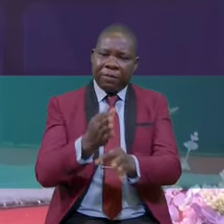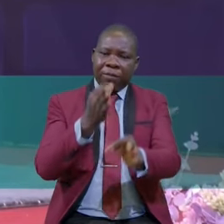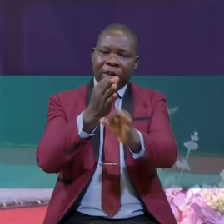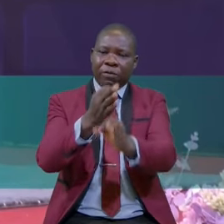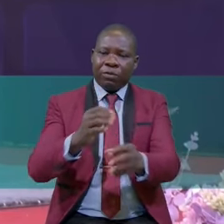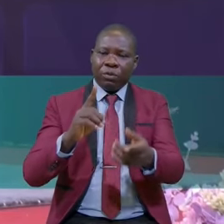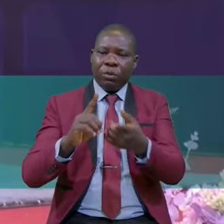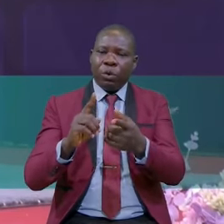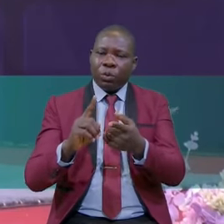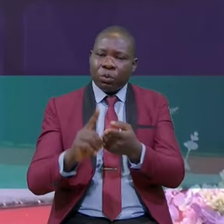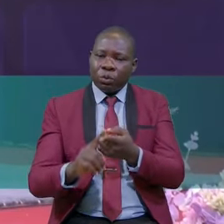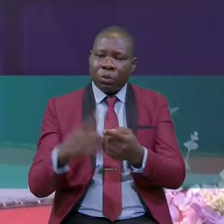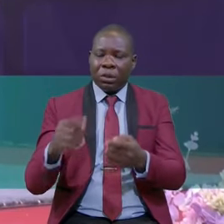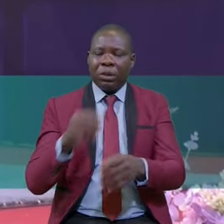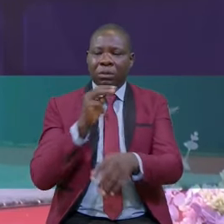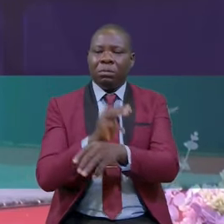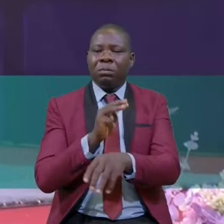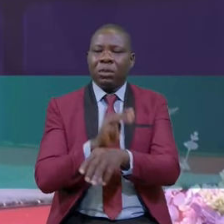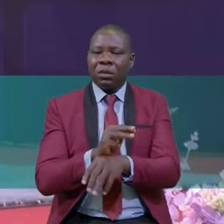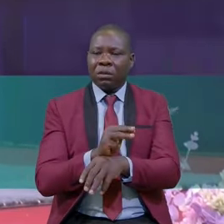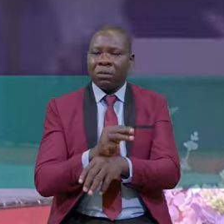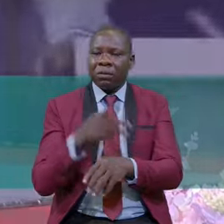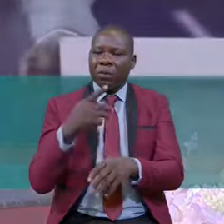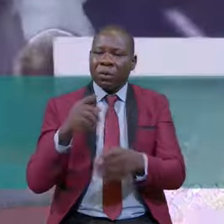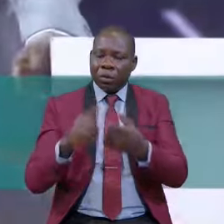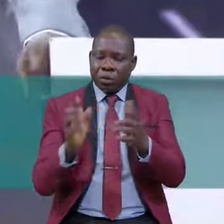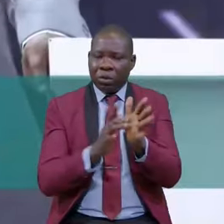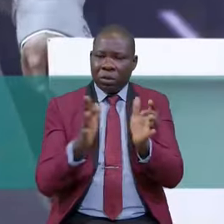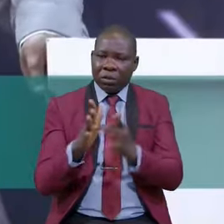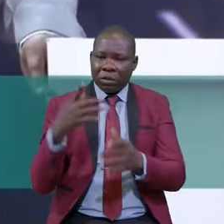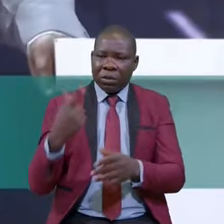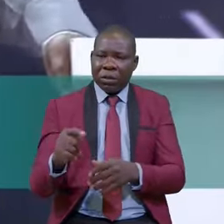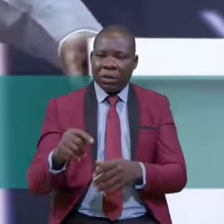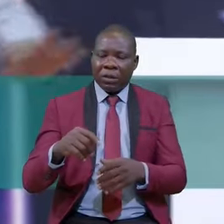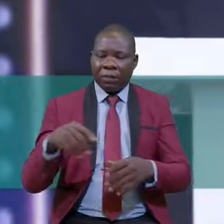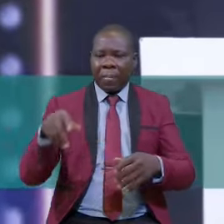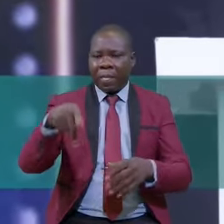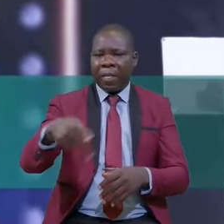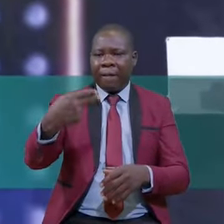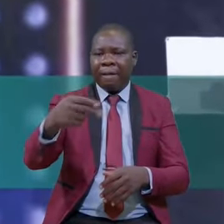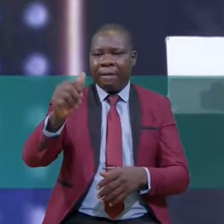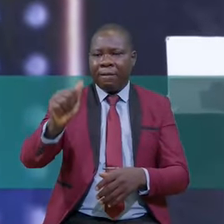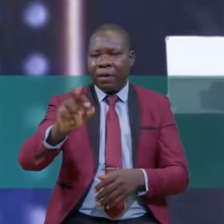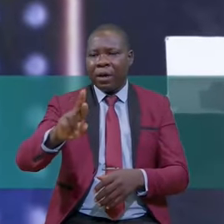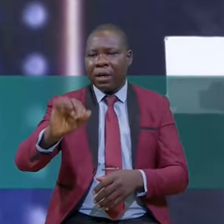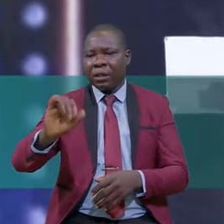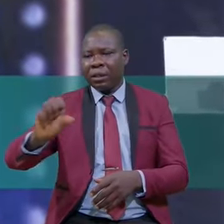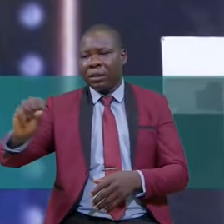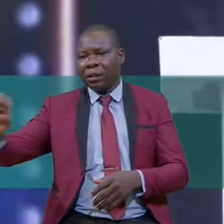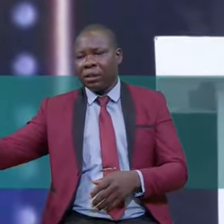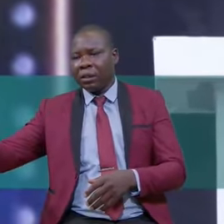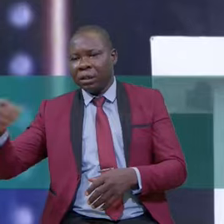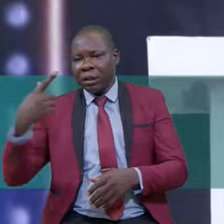à Jésus-Christ. Les pharisiens étaient là, dans le cas de Jésus-Christ, les sadduciens étaient là, et ils